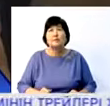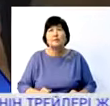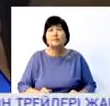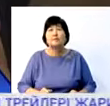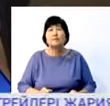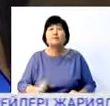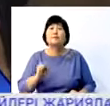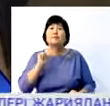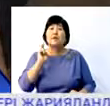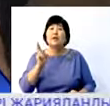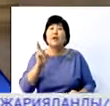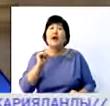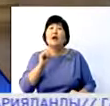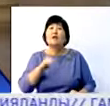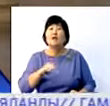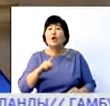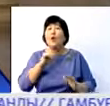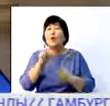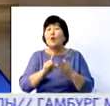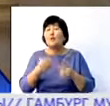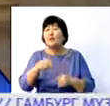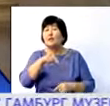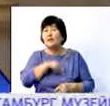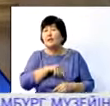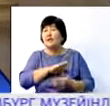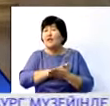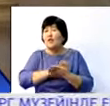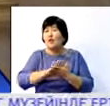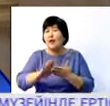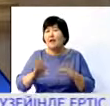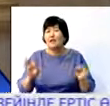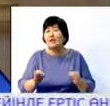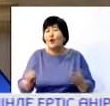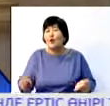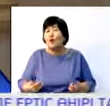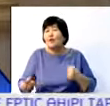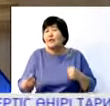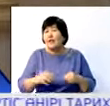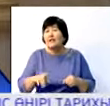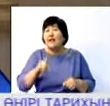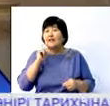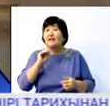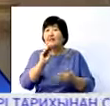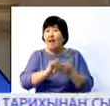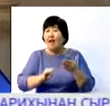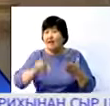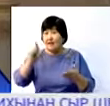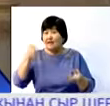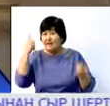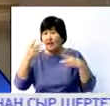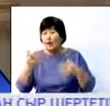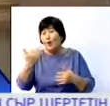Ақ қанат өлең деген бір өздерінің көңілі сияқты, пейілі сияқты, әлі пәк, ешқандай өмірдің қан базарына кірмеген жас ақындар ғой енді.